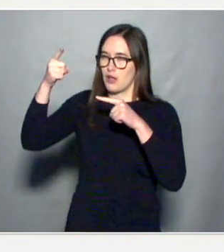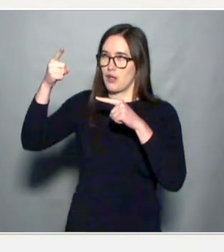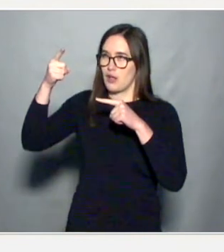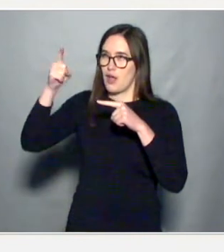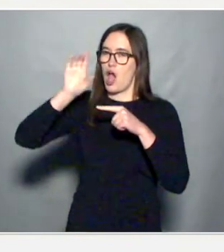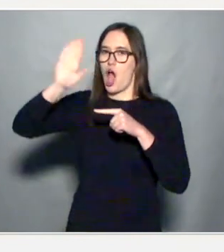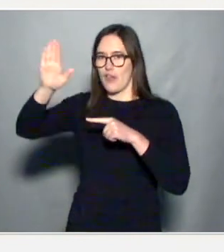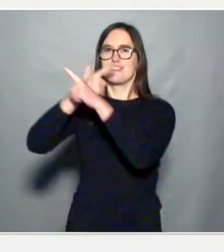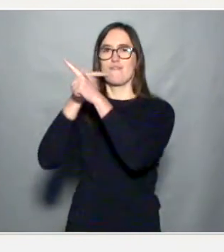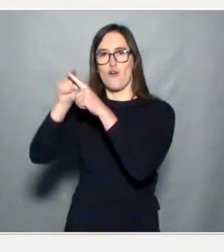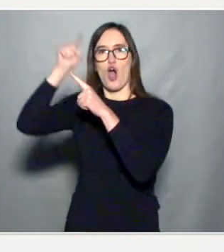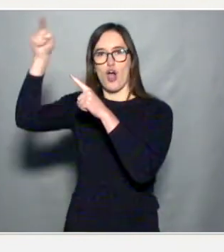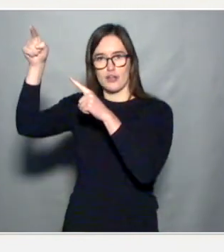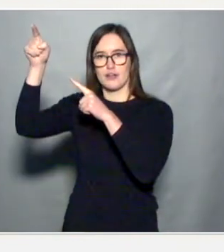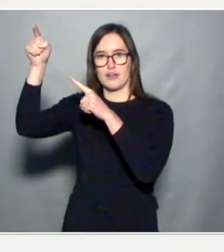far